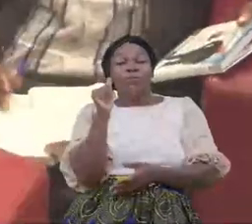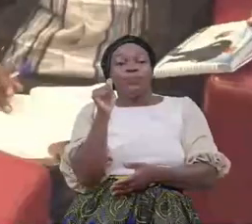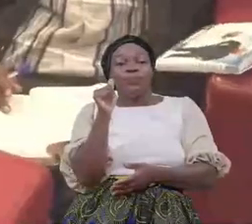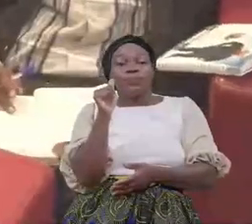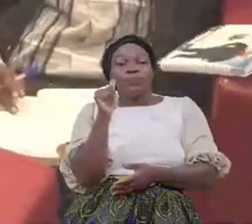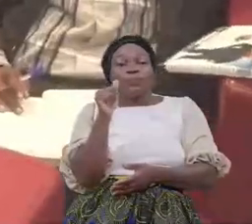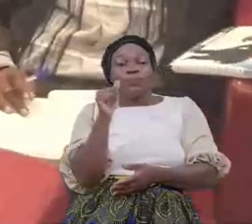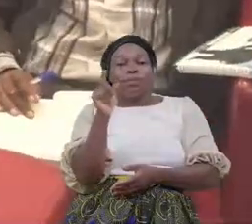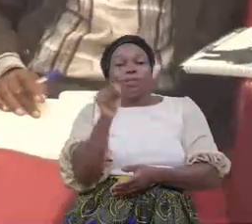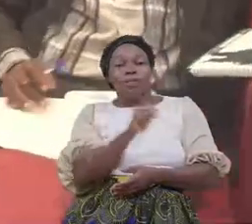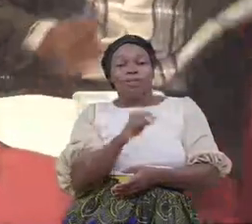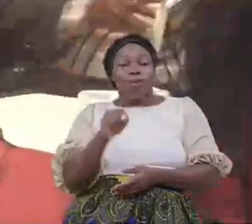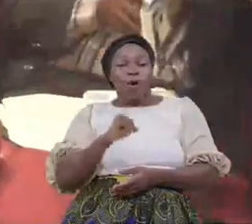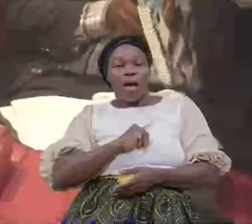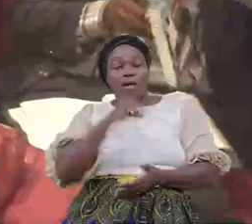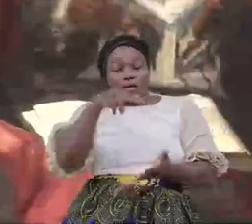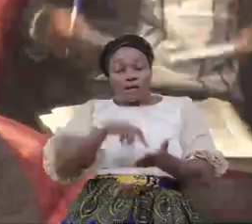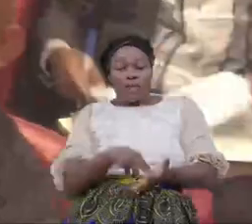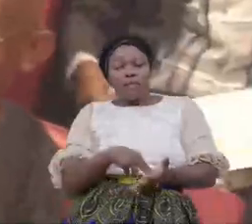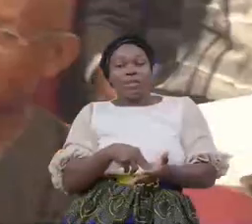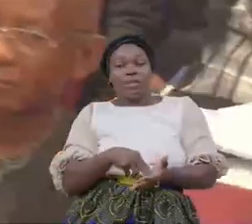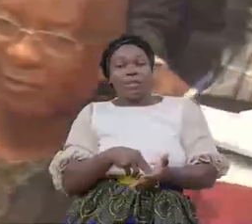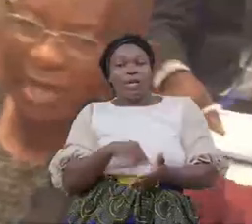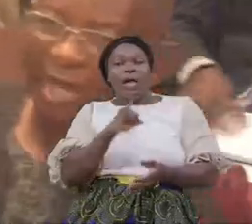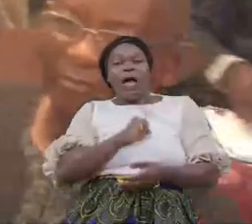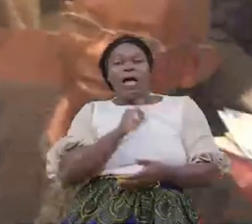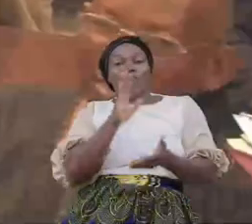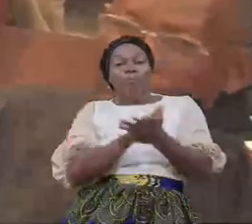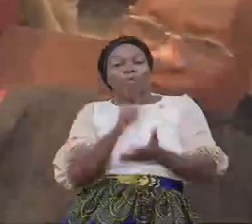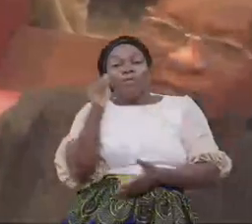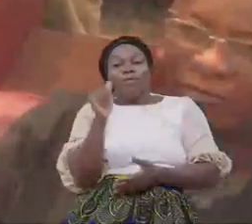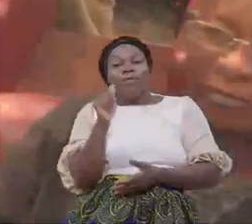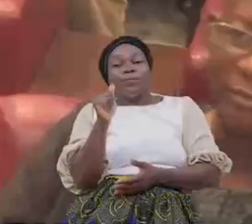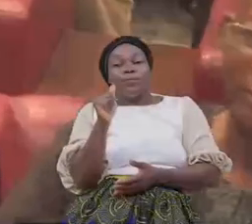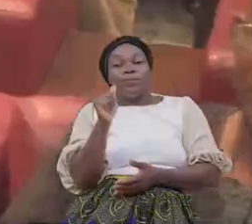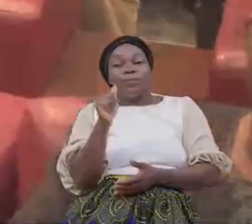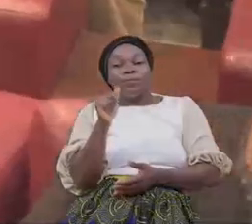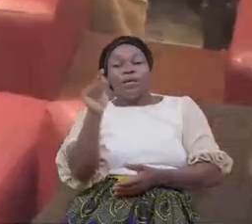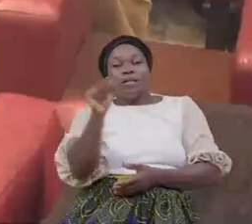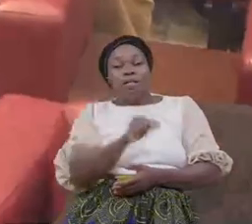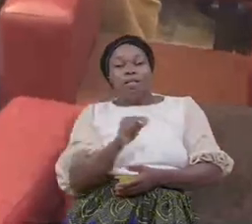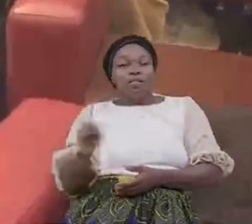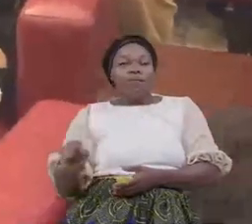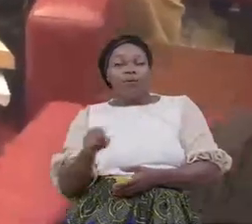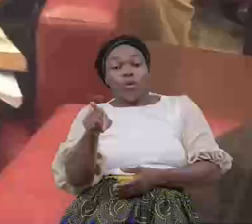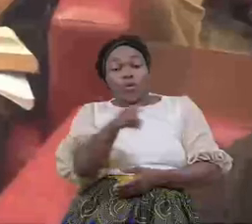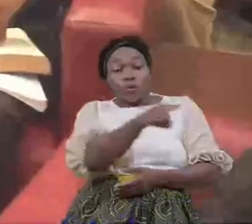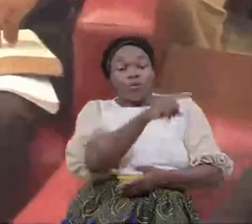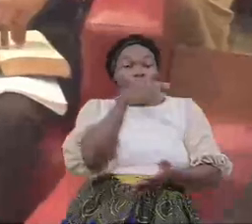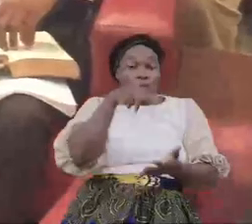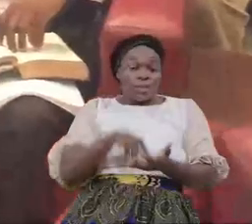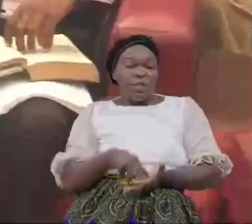C'est pourquoi je me lève. Je dis, je crois. C'est pourquoi je me lève.